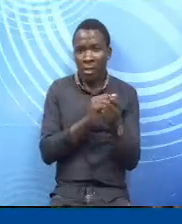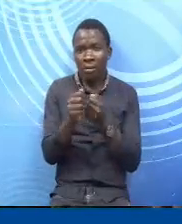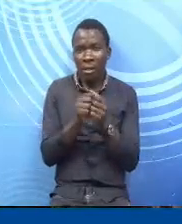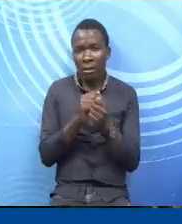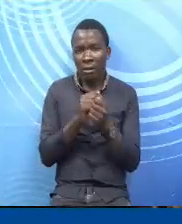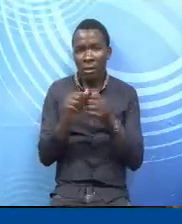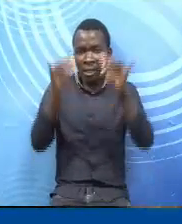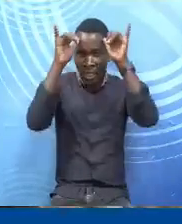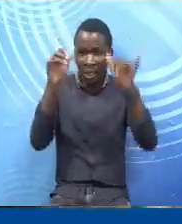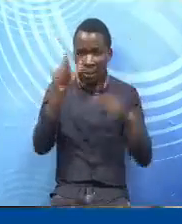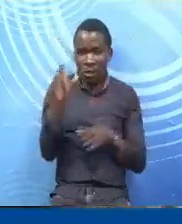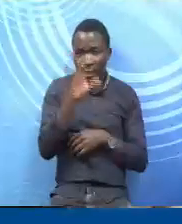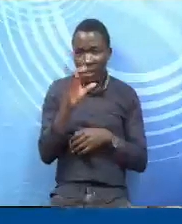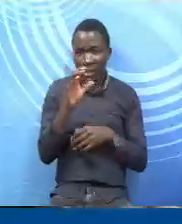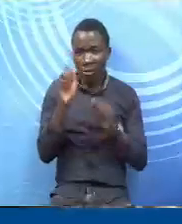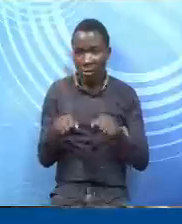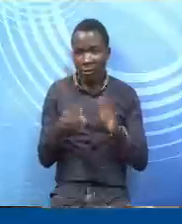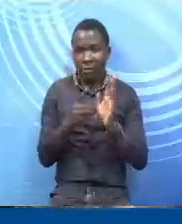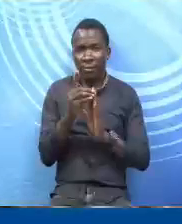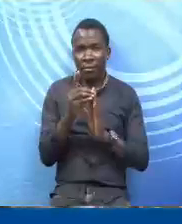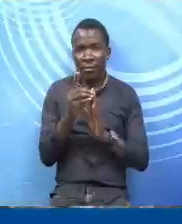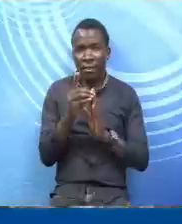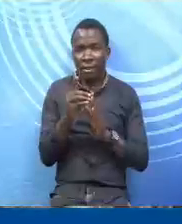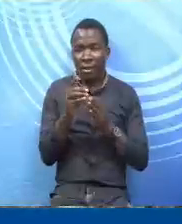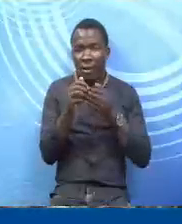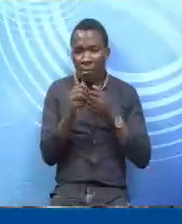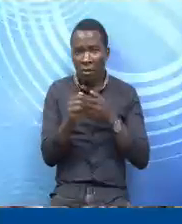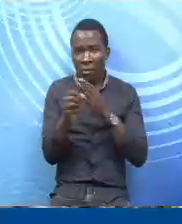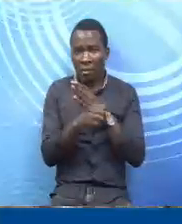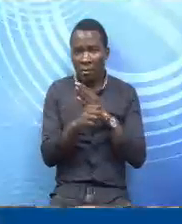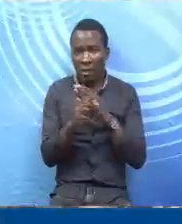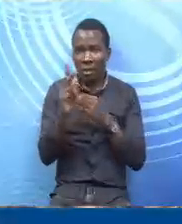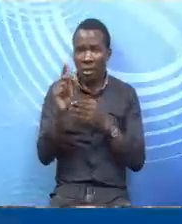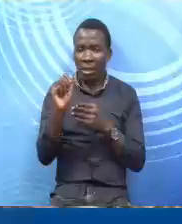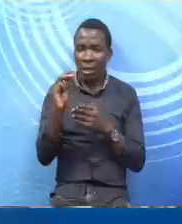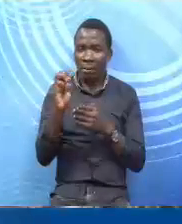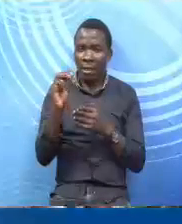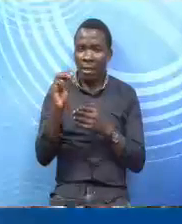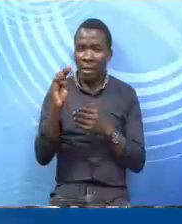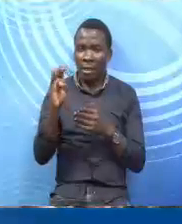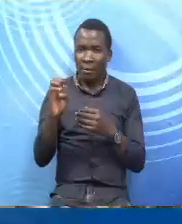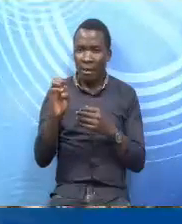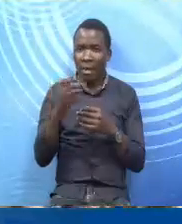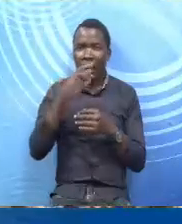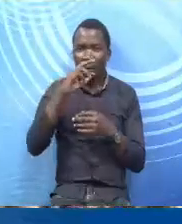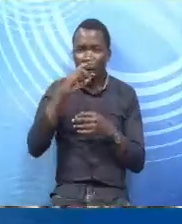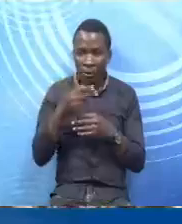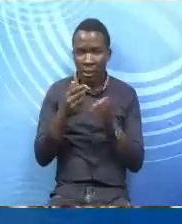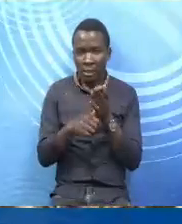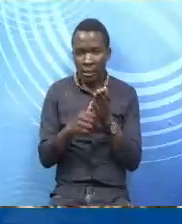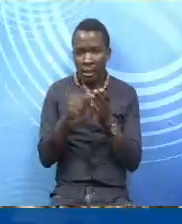abe yareba ko hari icyo yageraho umunyamabanga nshingwabikorwa w'umurenge wa Kampembe bwana Vincent de Paul Nsengiyumva asubiza kuri iki